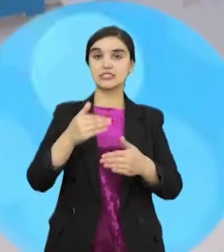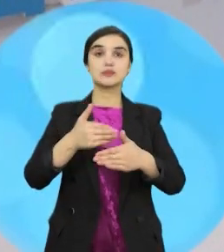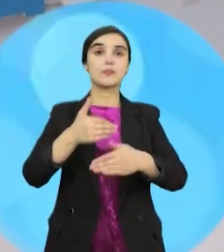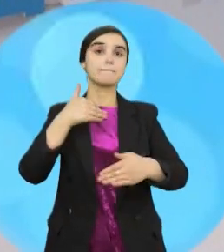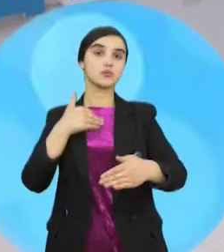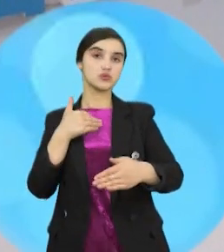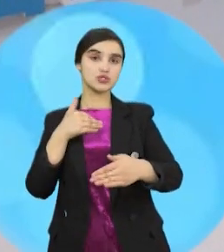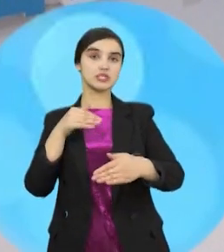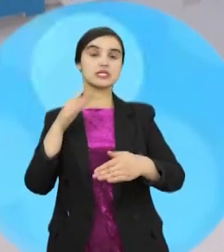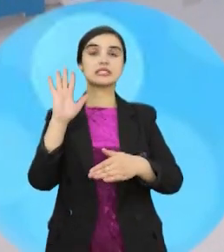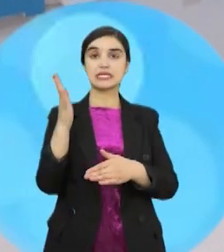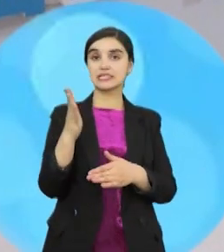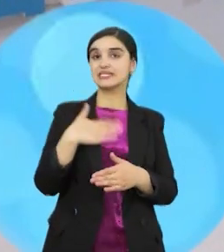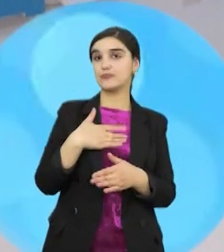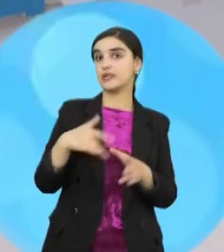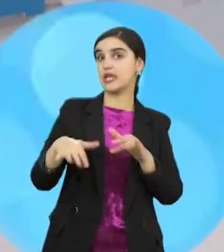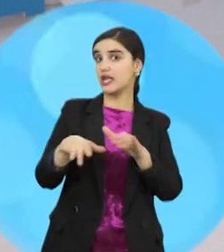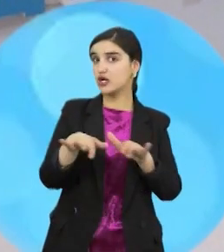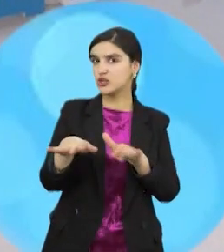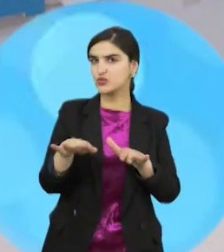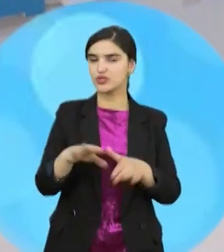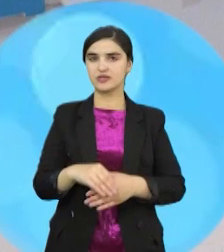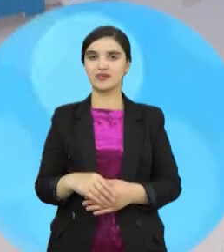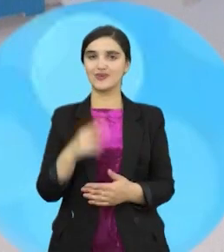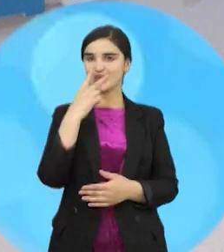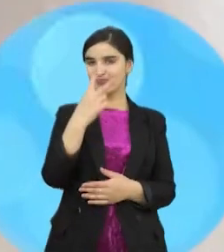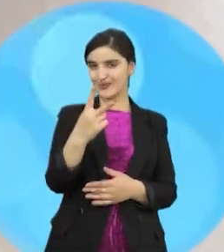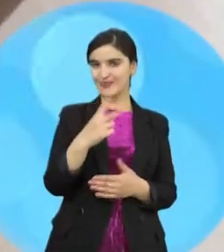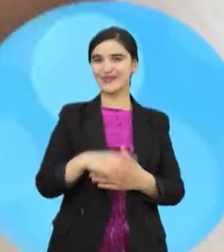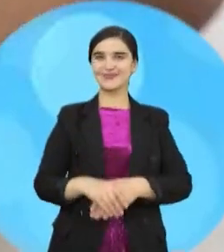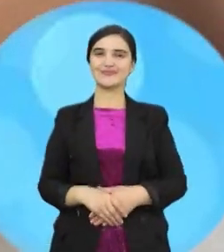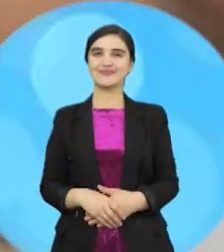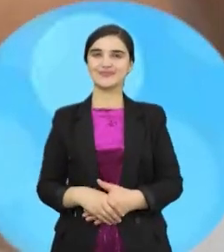من حرکت میکند. بیایید میبینیم.